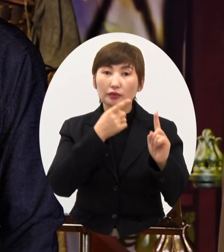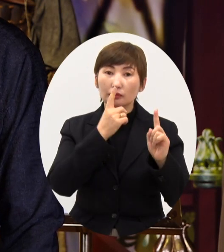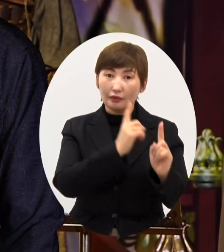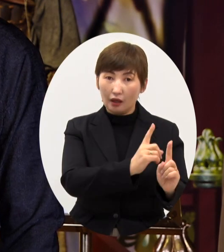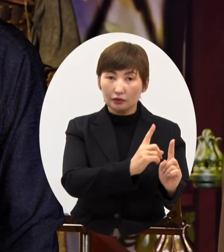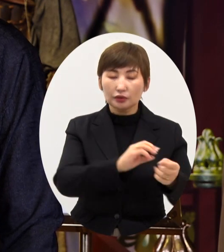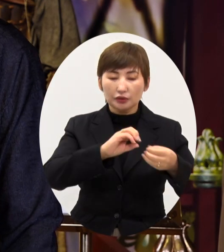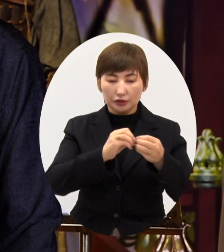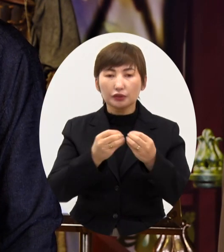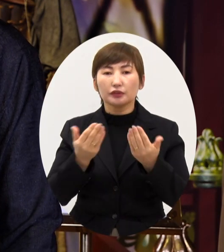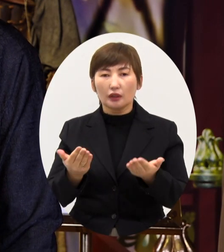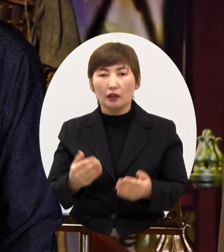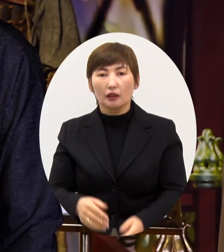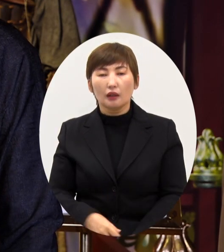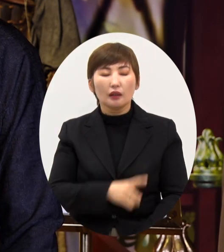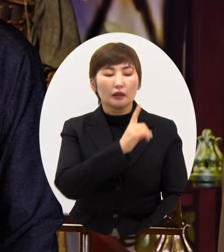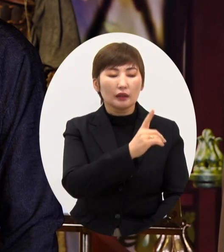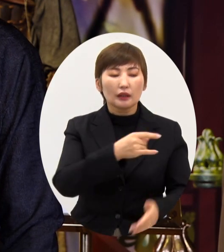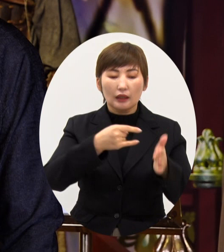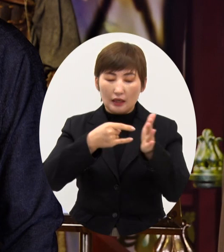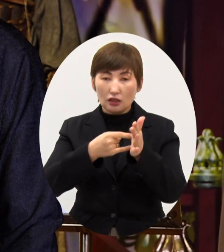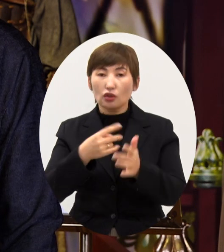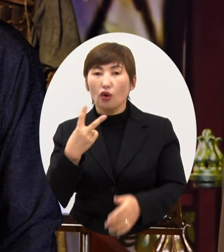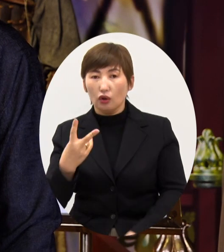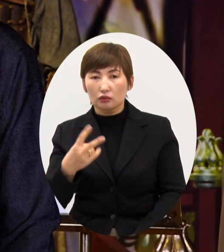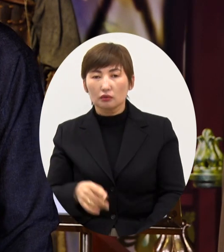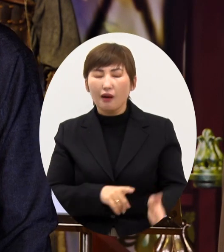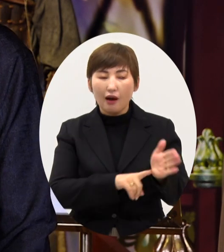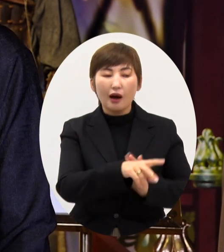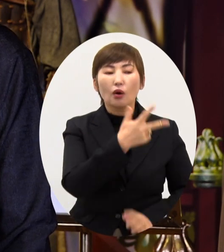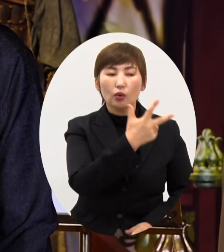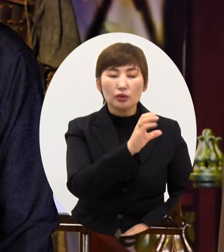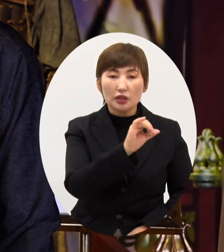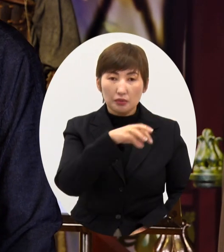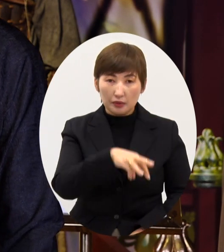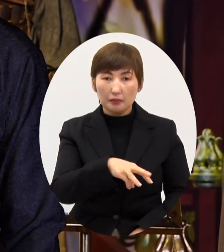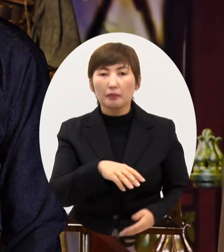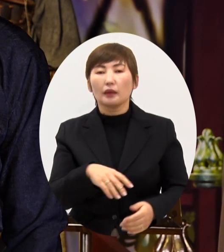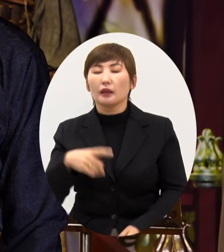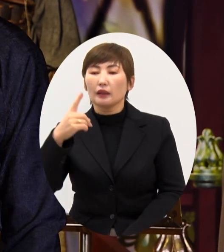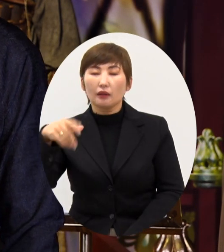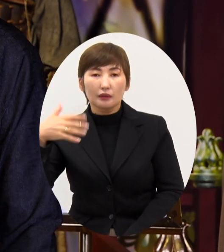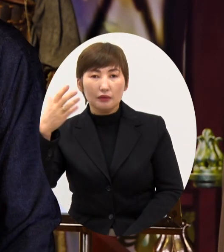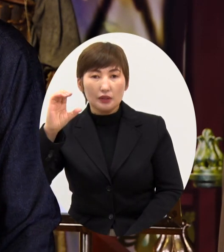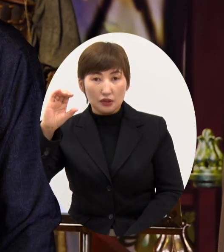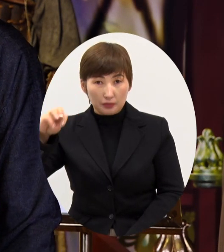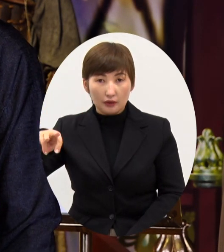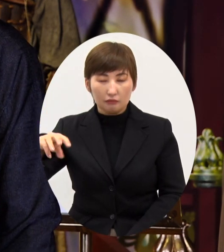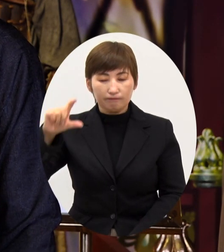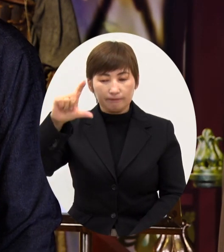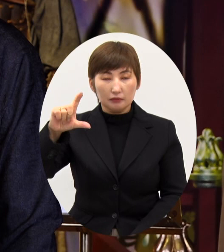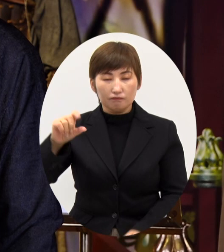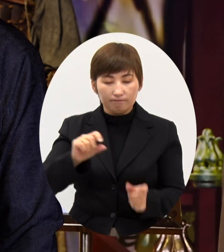зорж чадлаа. За нэгийг харьцах хоёр гэдэг нь анх 3 см урттай 1.5 см өргөнтэй байсан